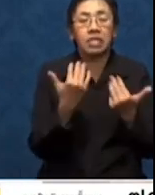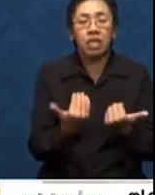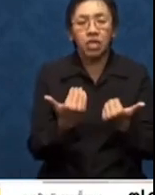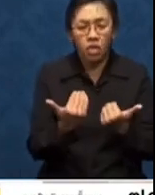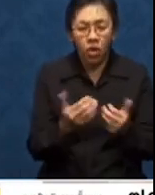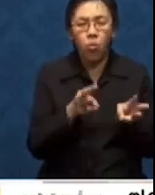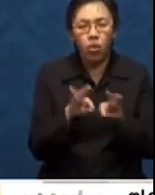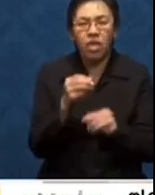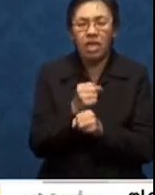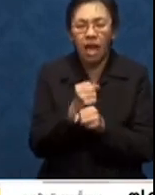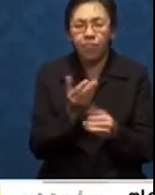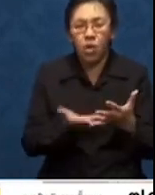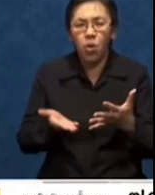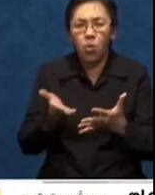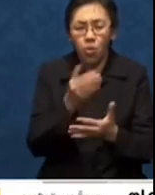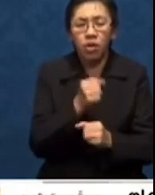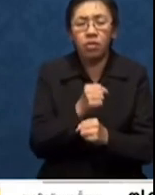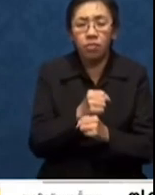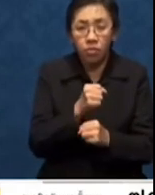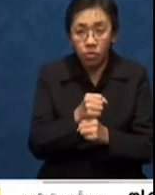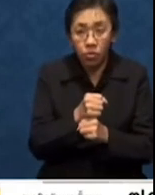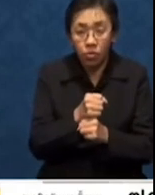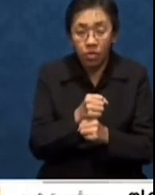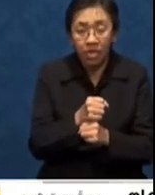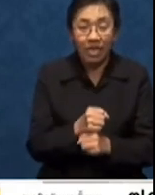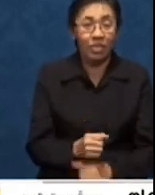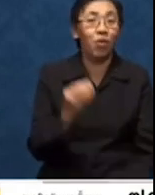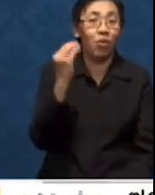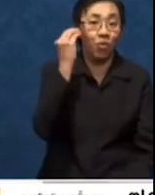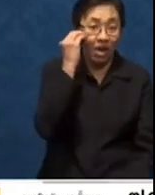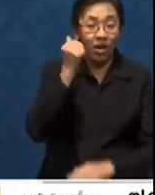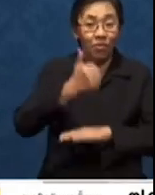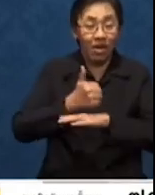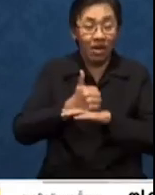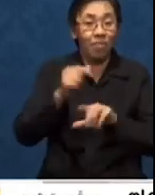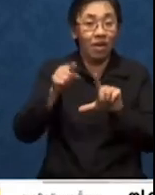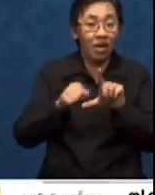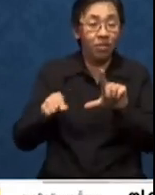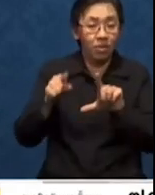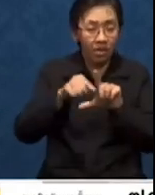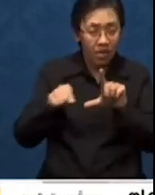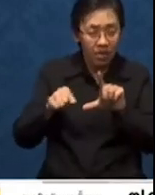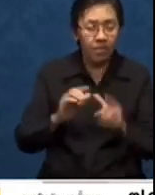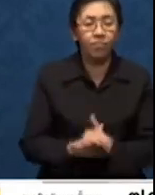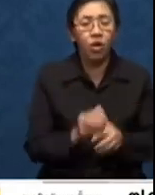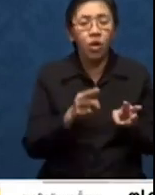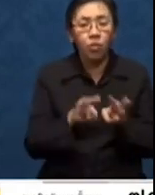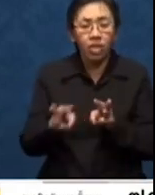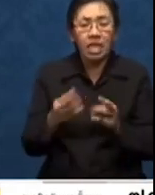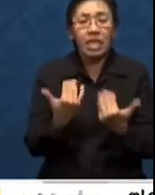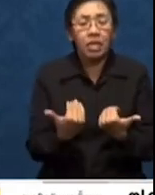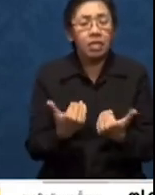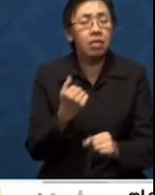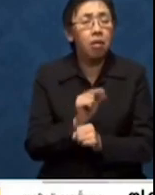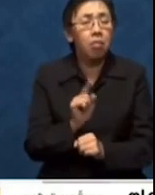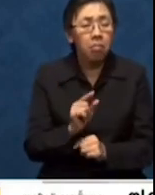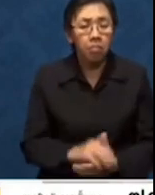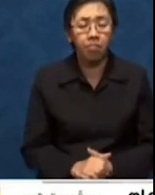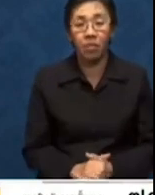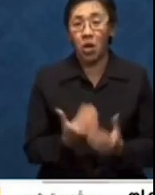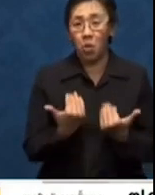การอยู่นะครับต่อท่านพิธาหัวหน้าพรรคก้าวไกลกระบวนการที่กำลังเกิดขึ้นนี้ณ